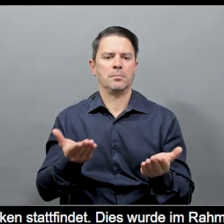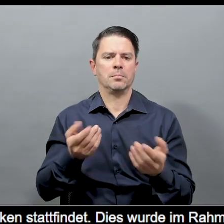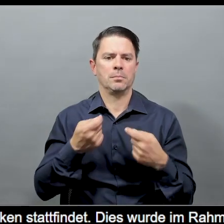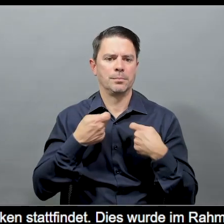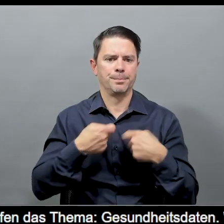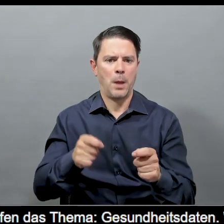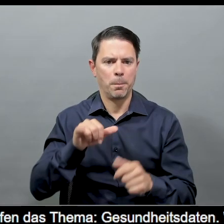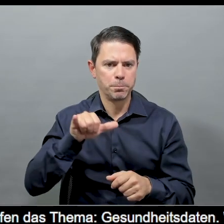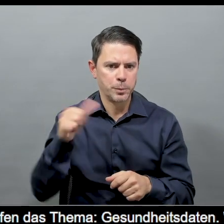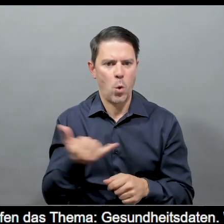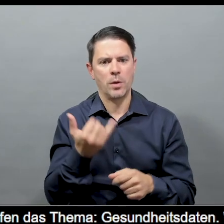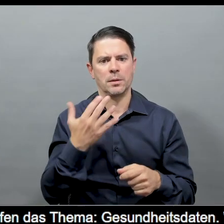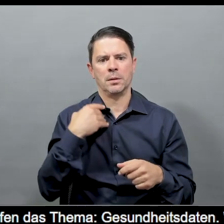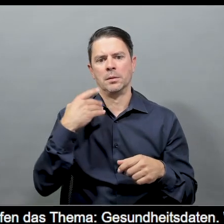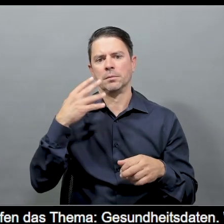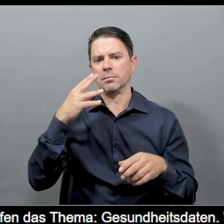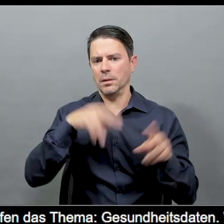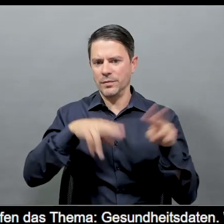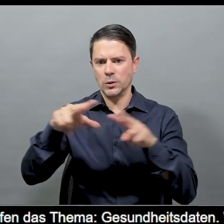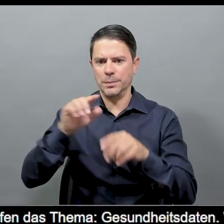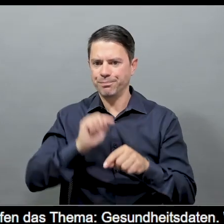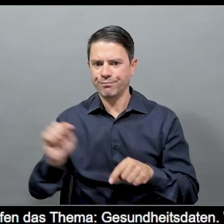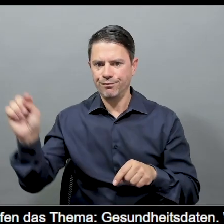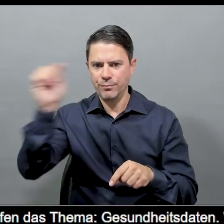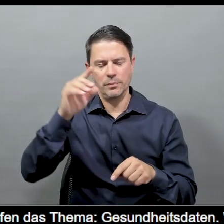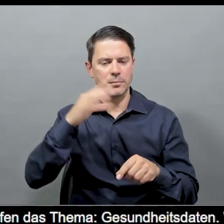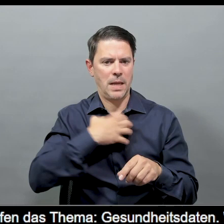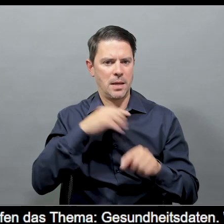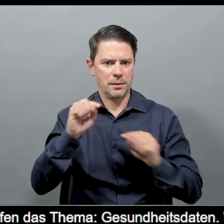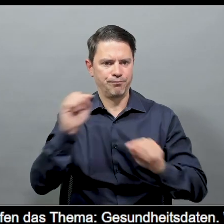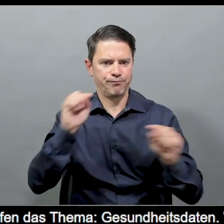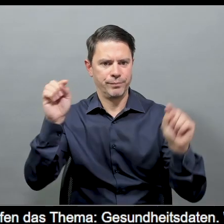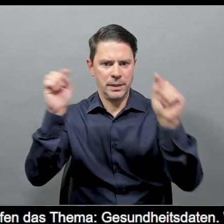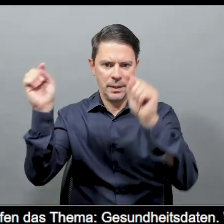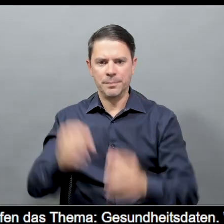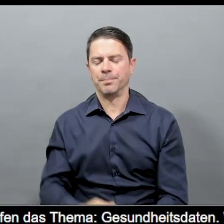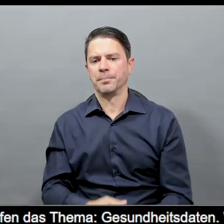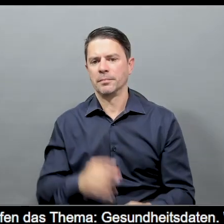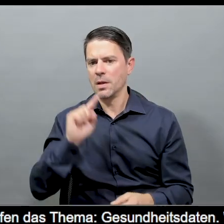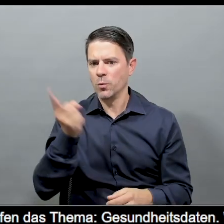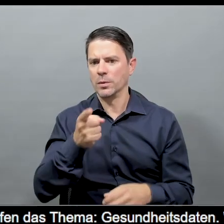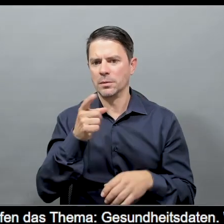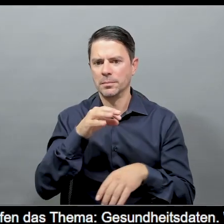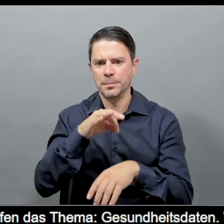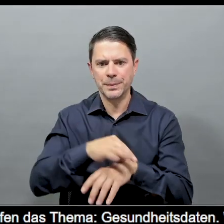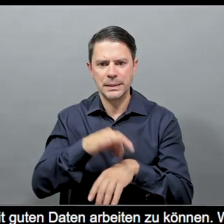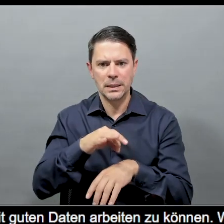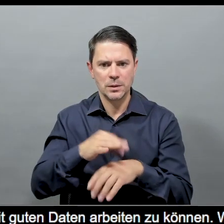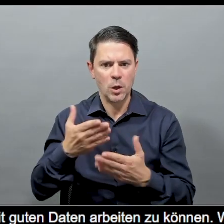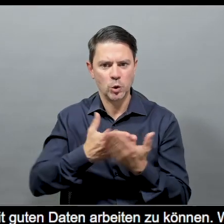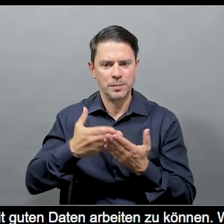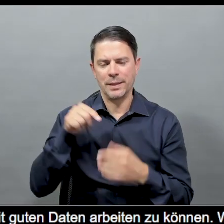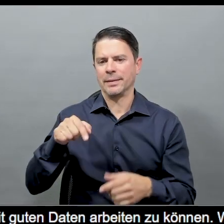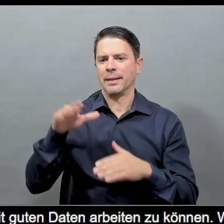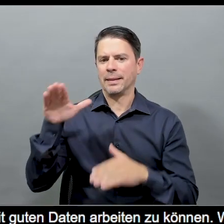und gleichzeitig den Aufbau der Medizinausbildung neu in Oberfranken, in Augsburg und in Niederbayern. Zu